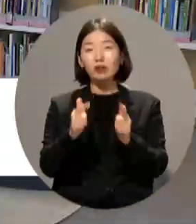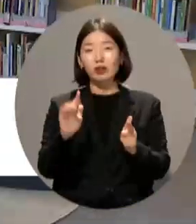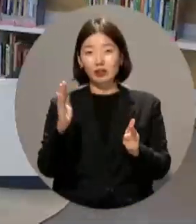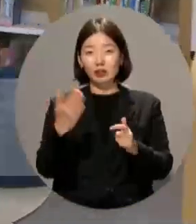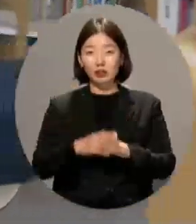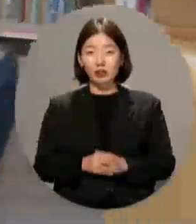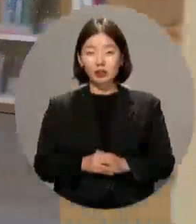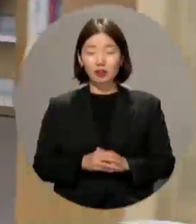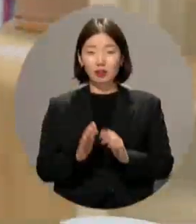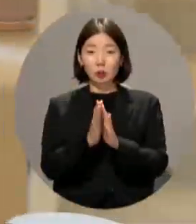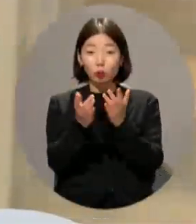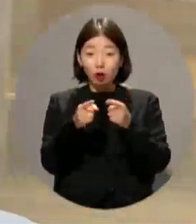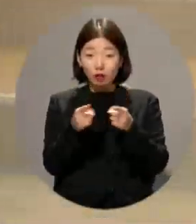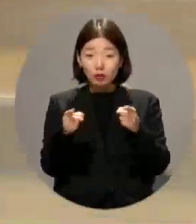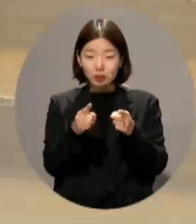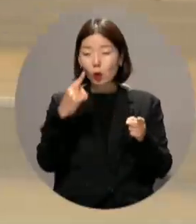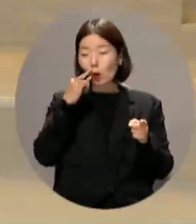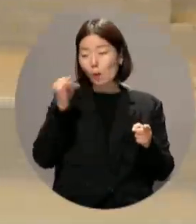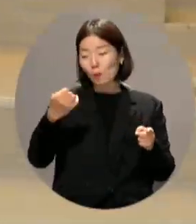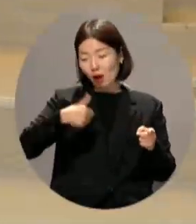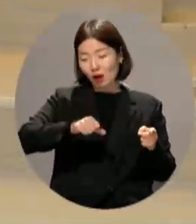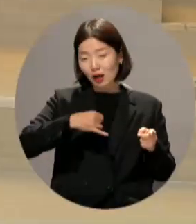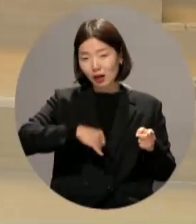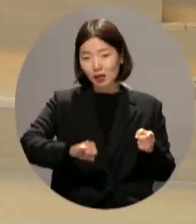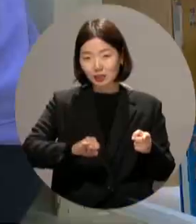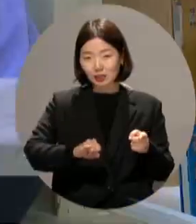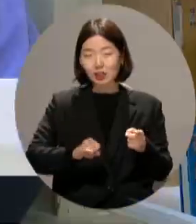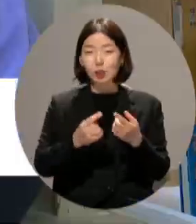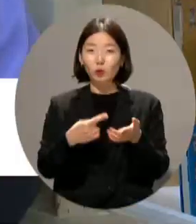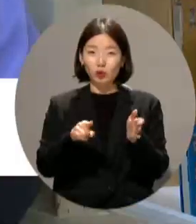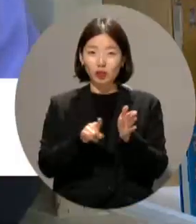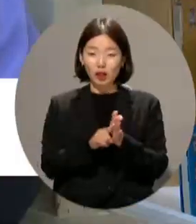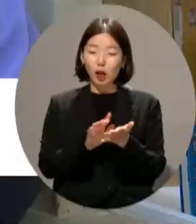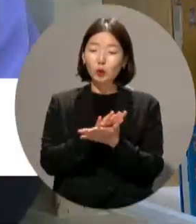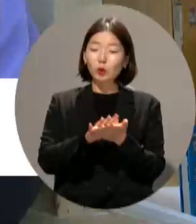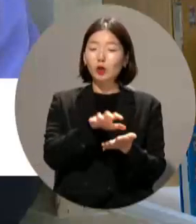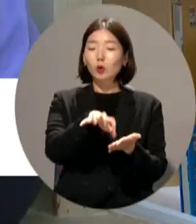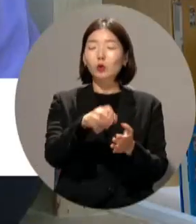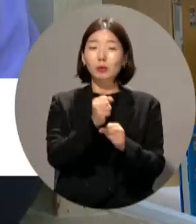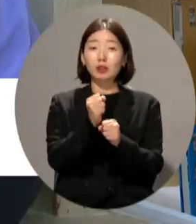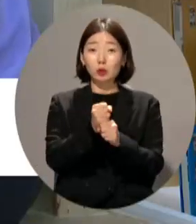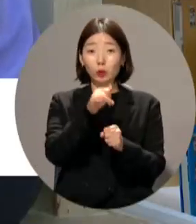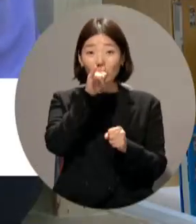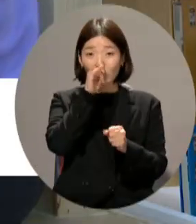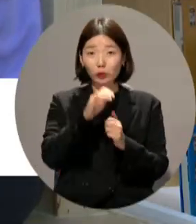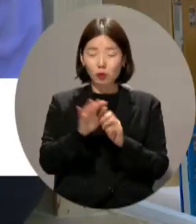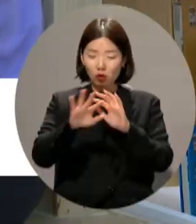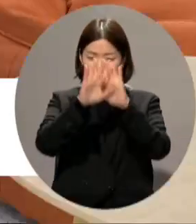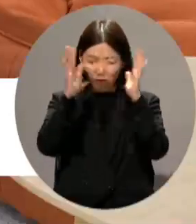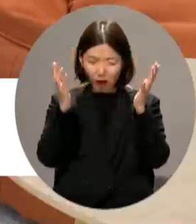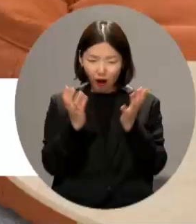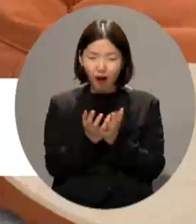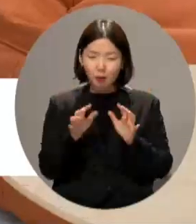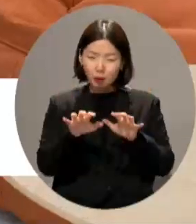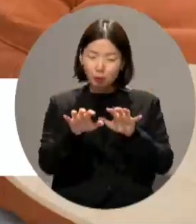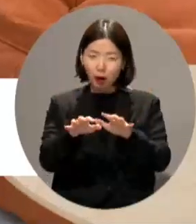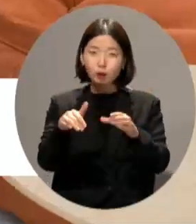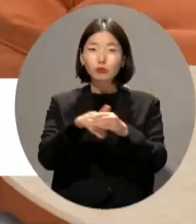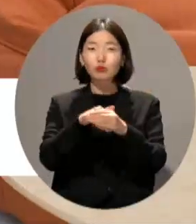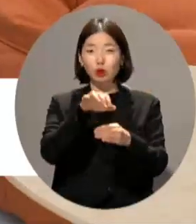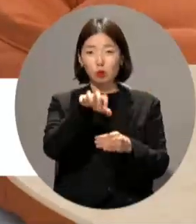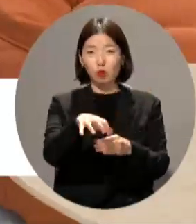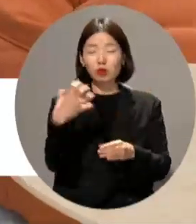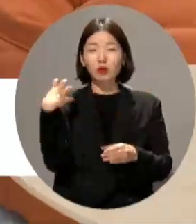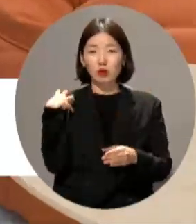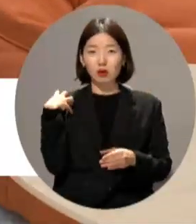됐으면. 도서관 1층은 엄마와 아이, 소년, 소녀들을 위한 놀이공간이 마련돼 전 세대를 아우르는